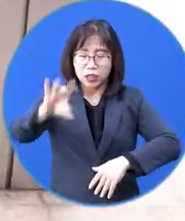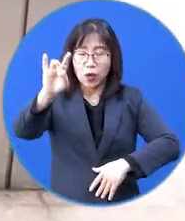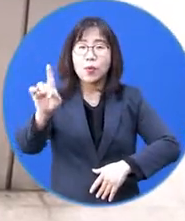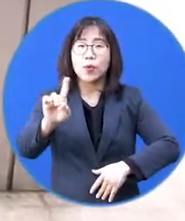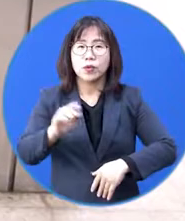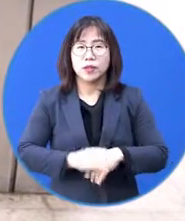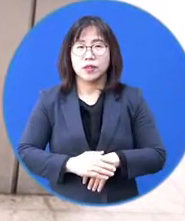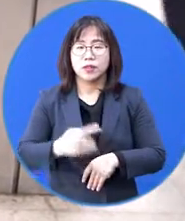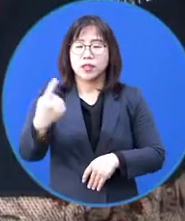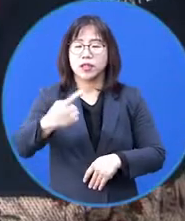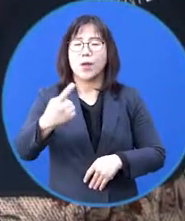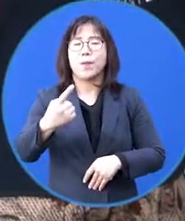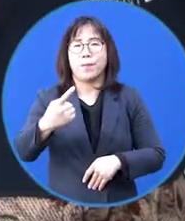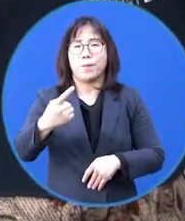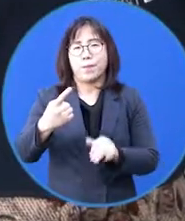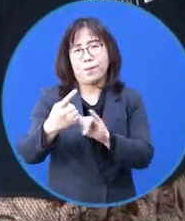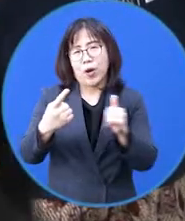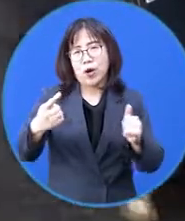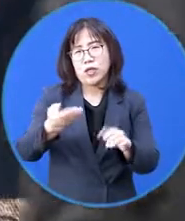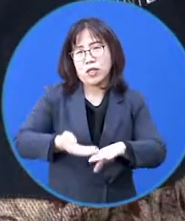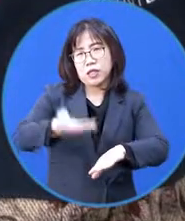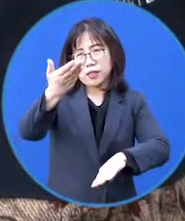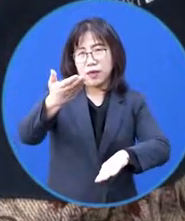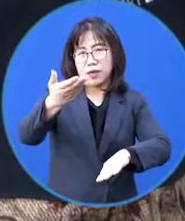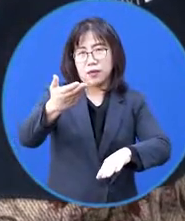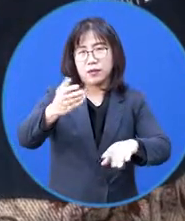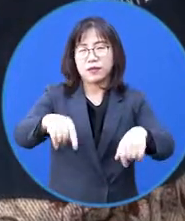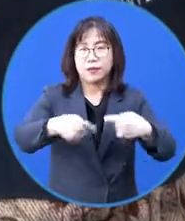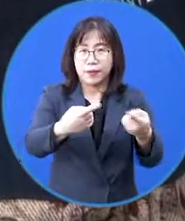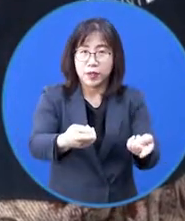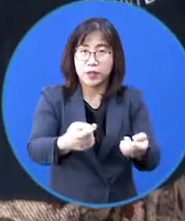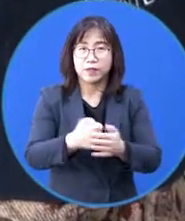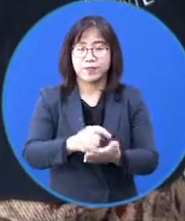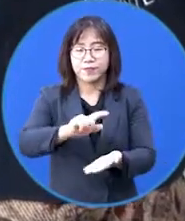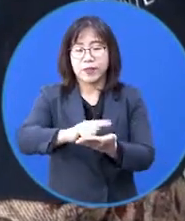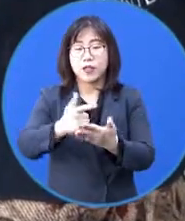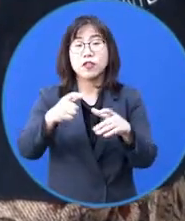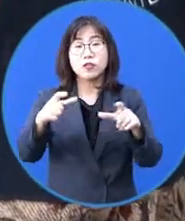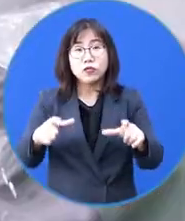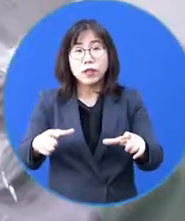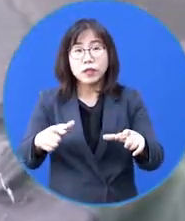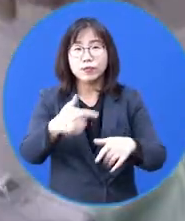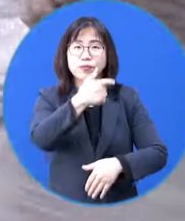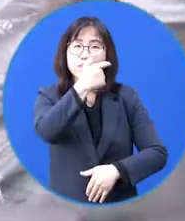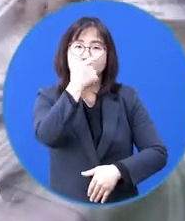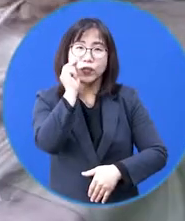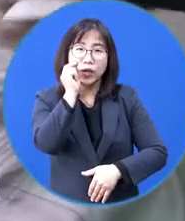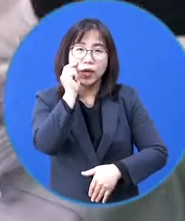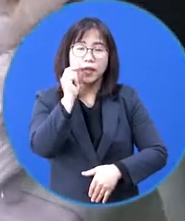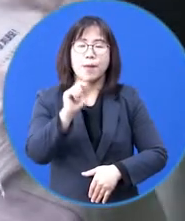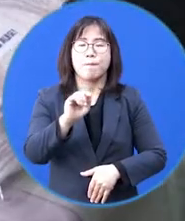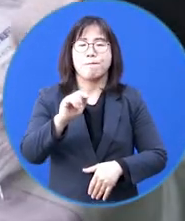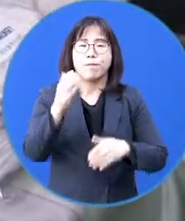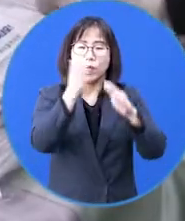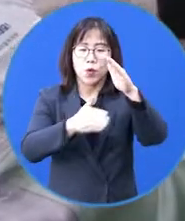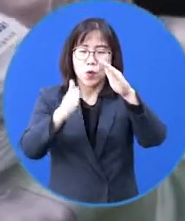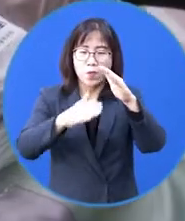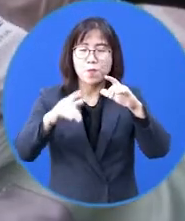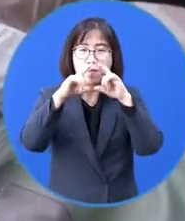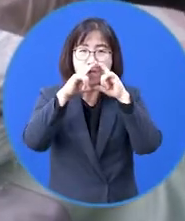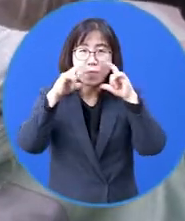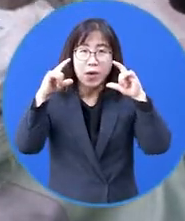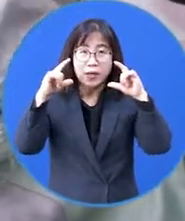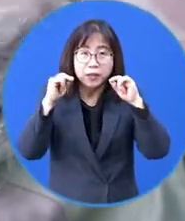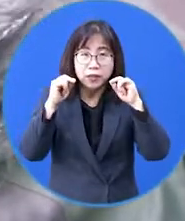명의 주민들이 착한 마스크 캠페인에 참여했습니다. 또 강서구는 부족한 보건용 마스크의 수급을